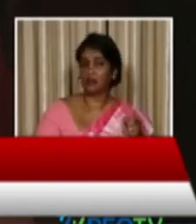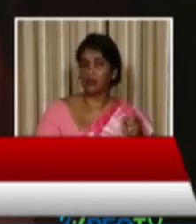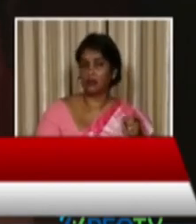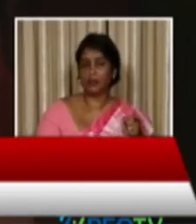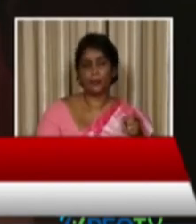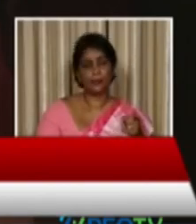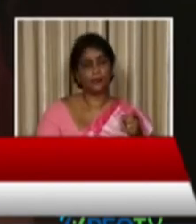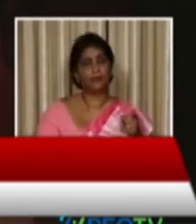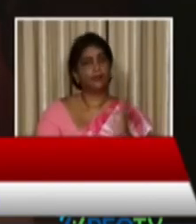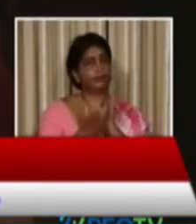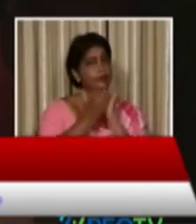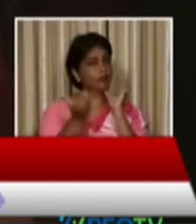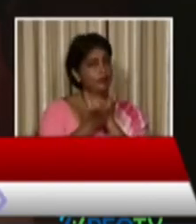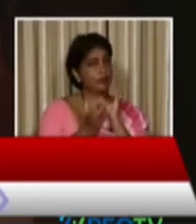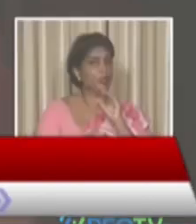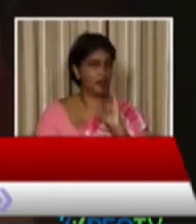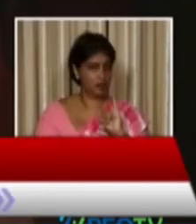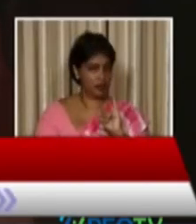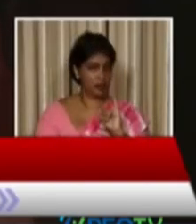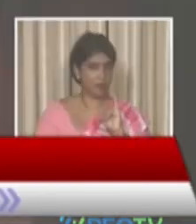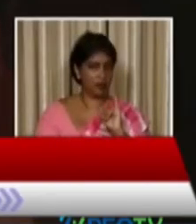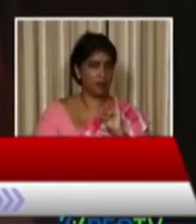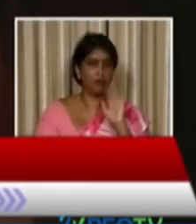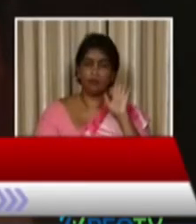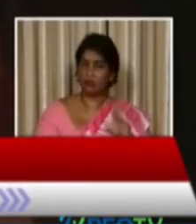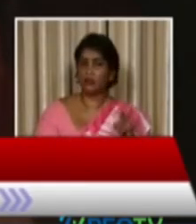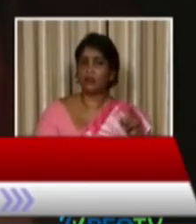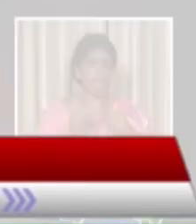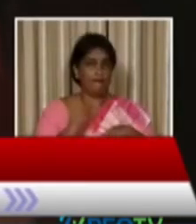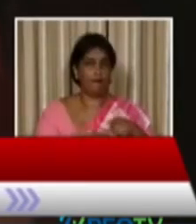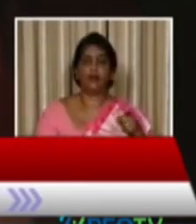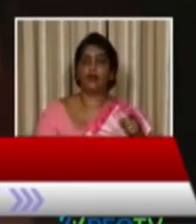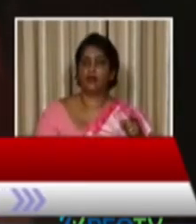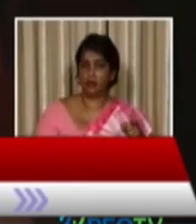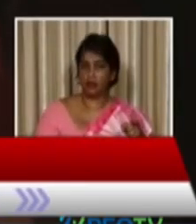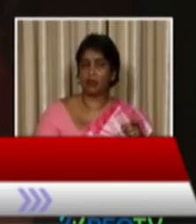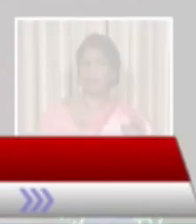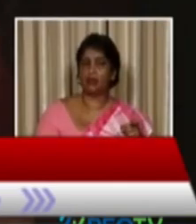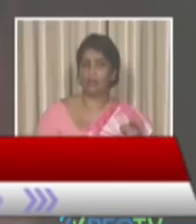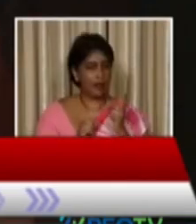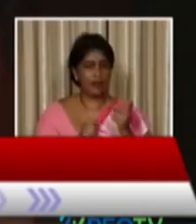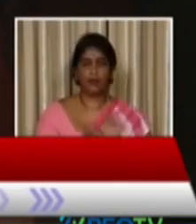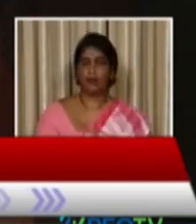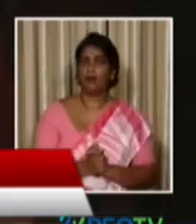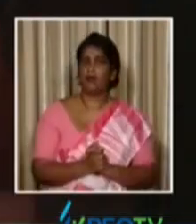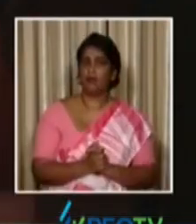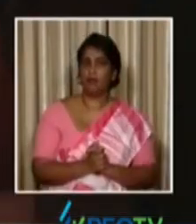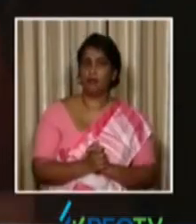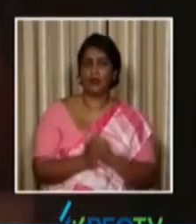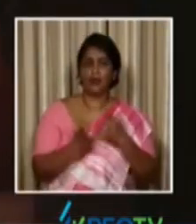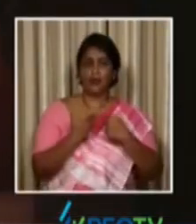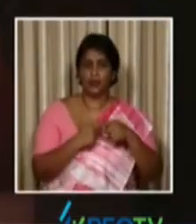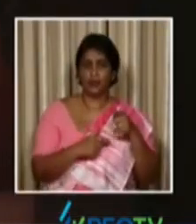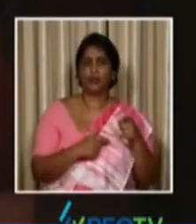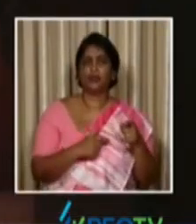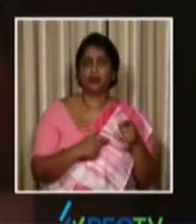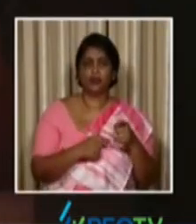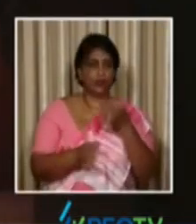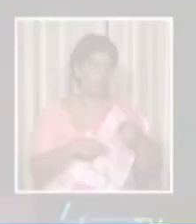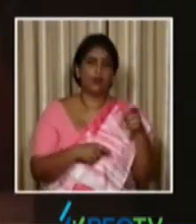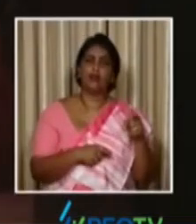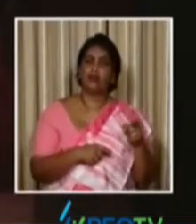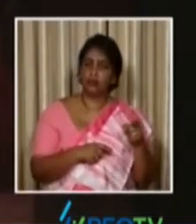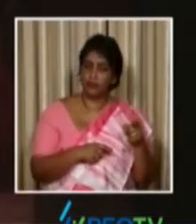4700න් කන්ටේනර් 56ක තිබුණේ පුපුරන ද්‍රව්‍ය ලිතියම් අයන් බැටරි විකාදන ද්‍රව්‍ය ගිනිගන්නා